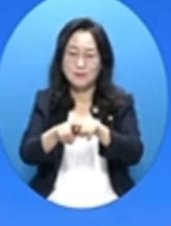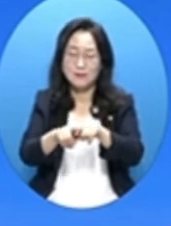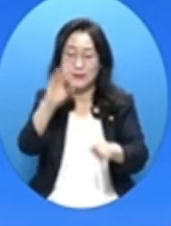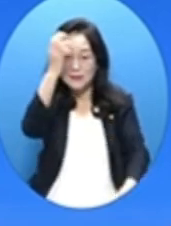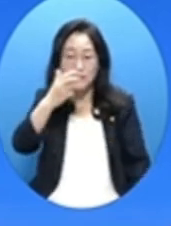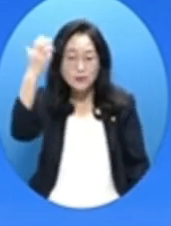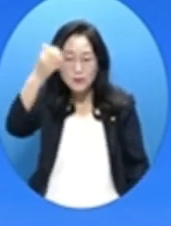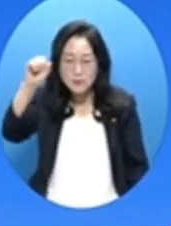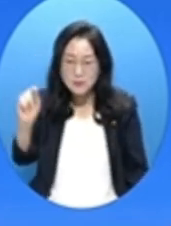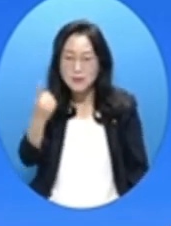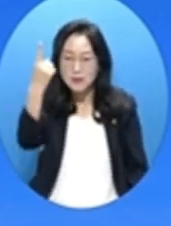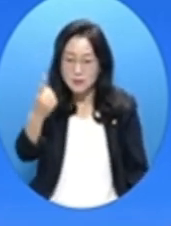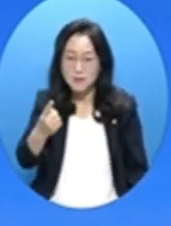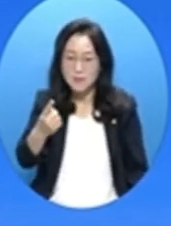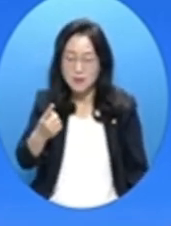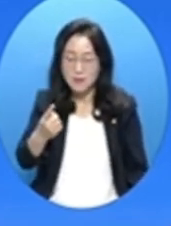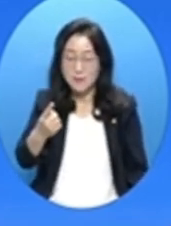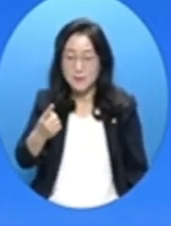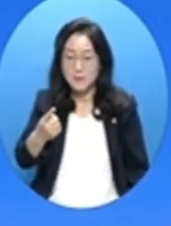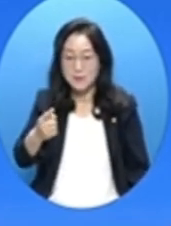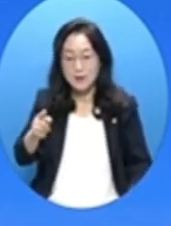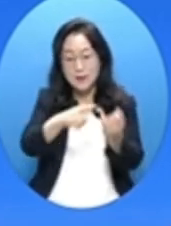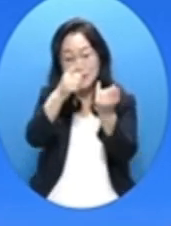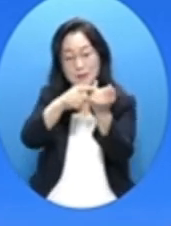성령으로 말미암아 잉태되시고